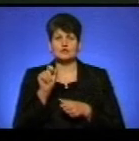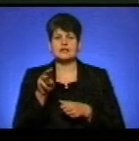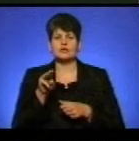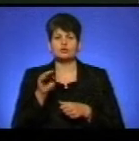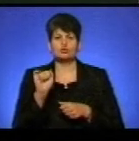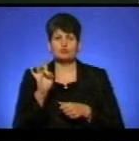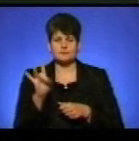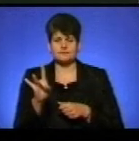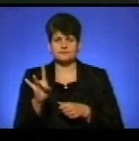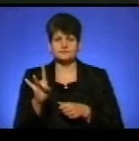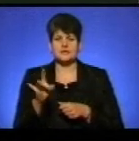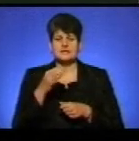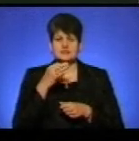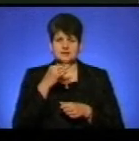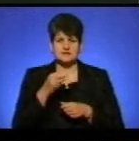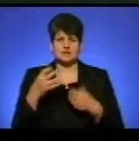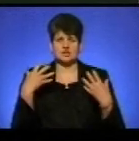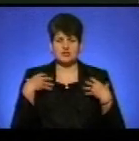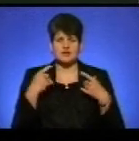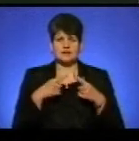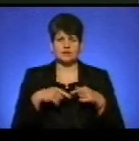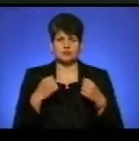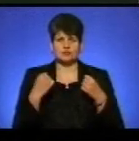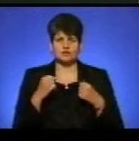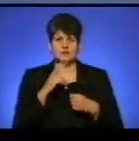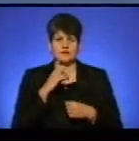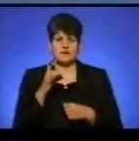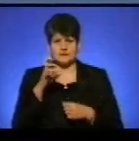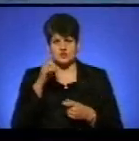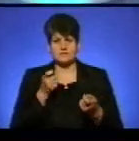Петрук, начальник відділу спорту Кременецької райдержадміністрації.